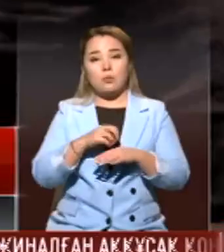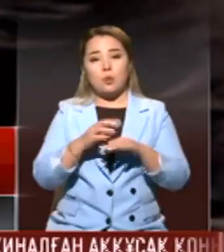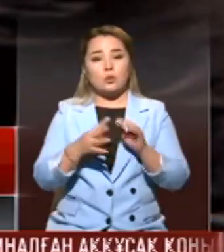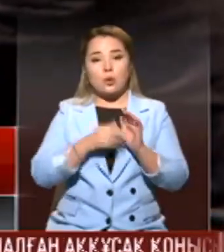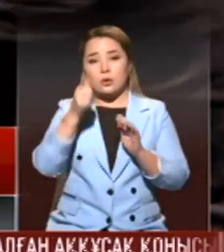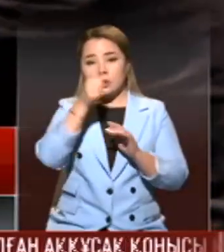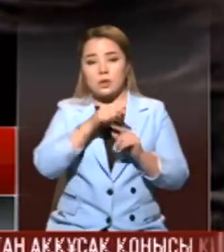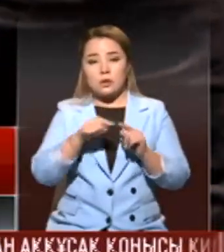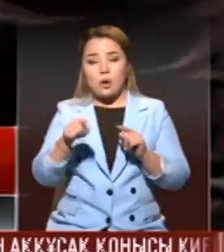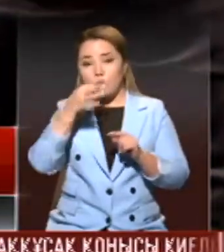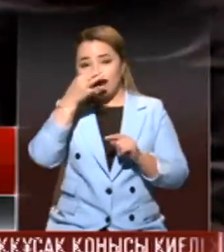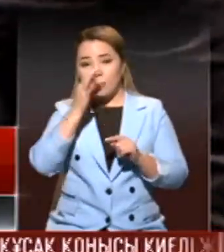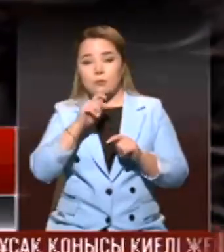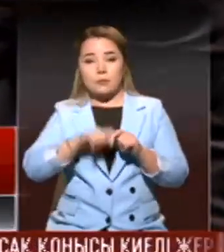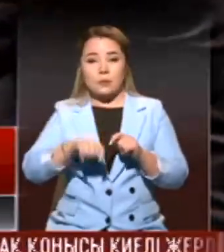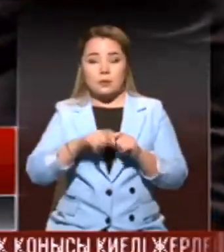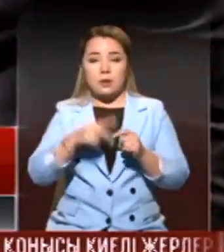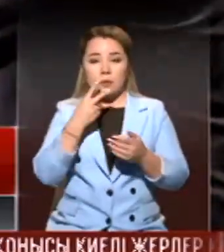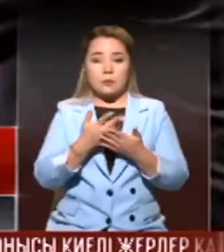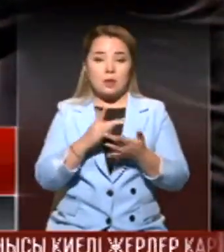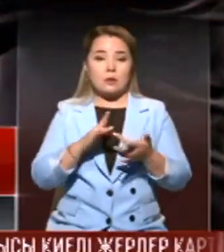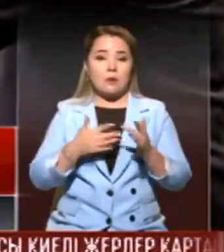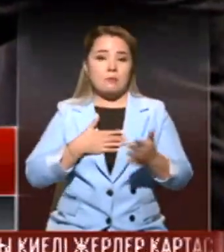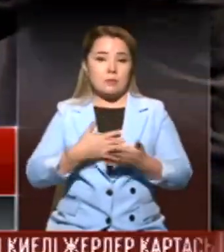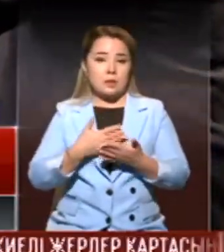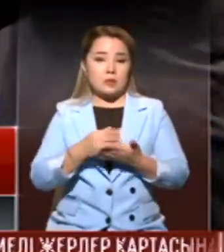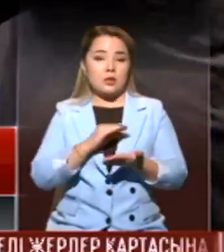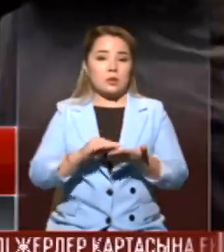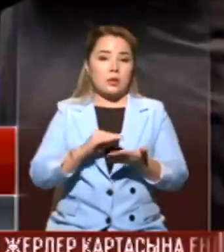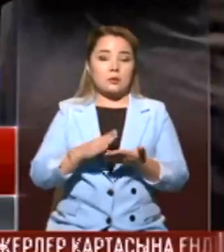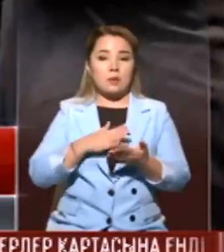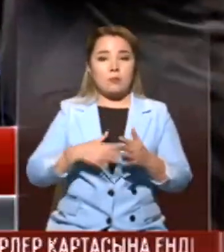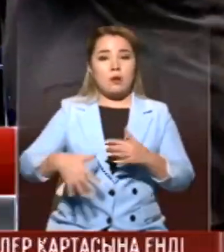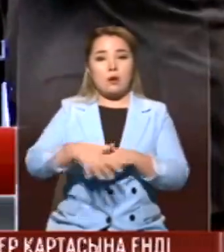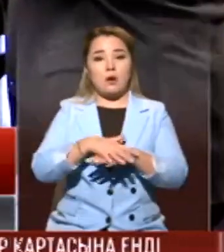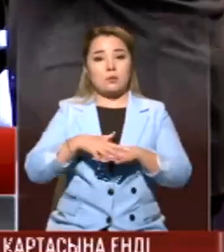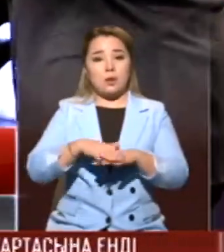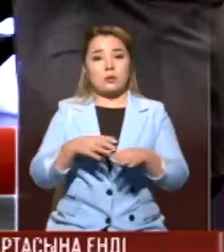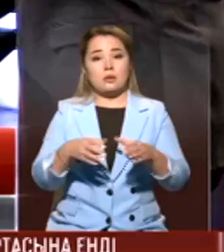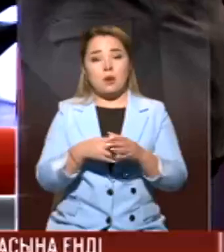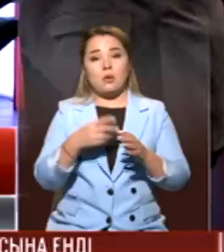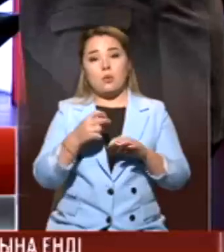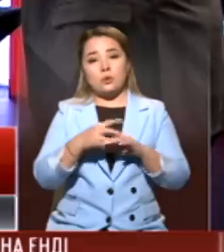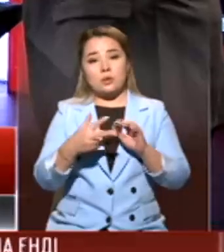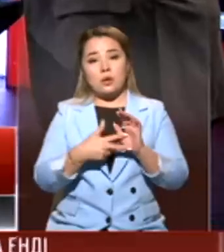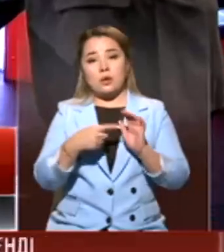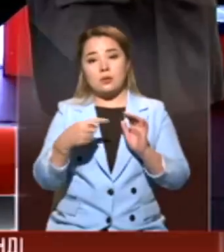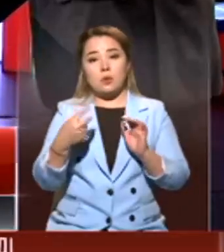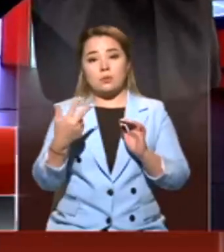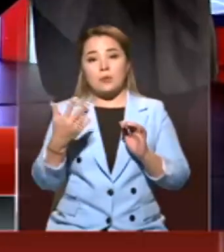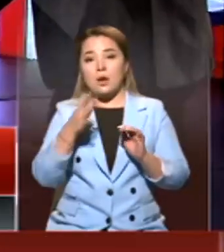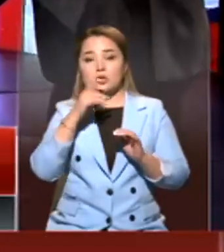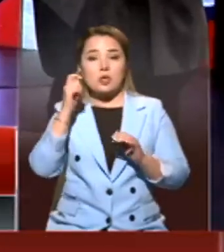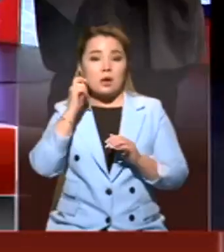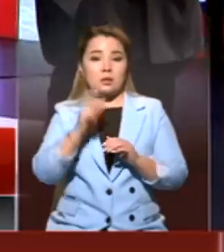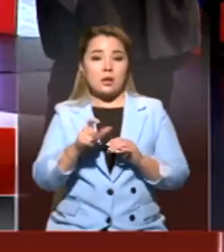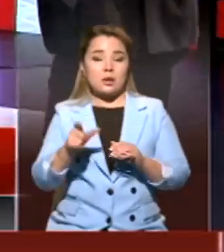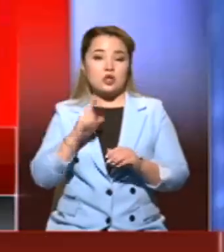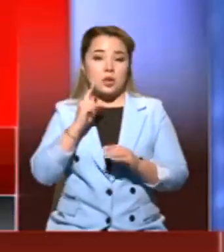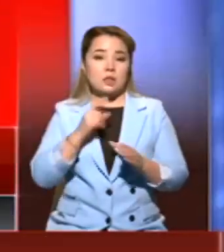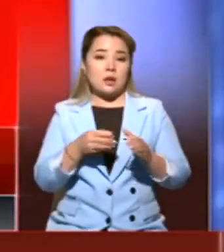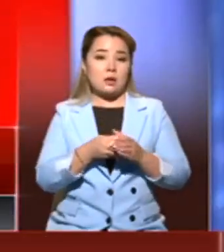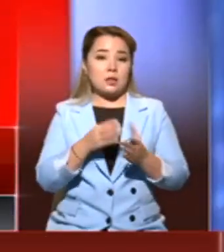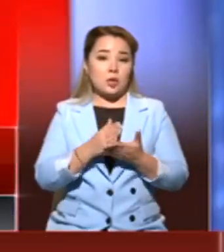тәжірибемнен байқадым. Мысалға, әлеуметтік желіде өзім де белсендімін, жазған кезде менің енді аудиториям 18 бен 35 аралығындағы. Енді жастар категориясы